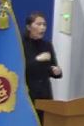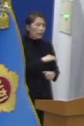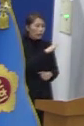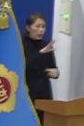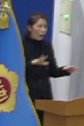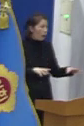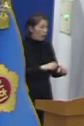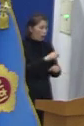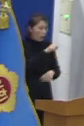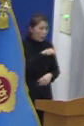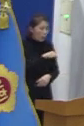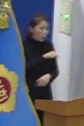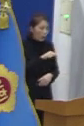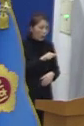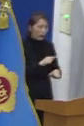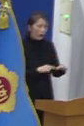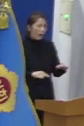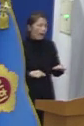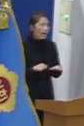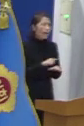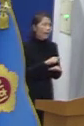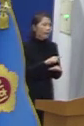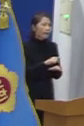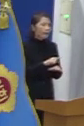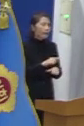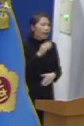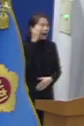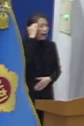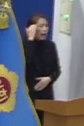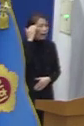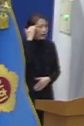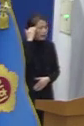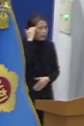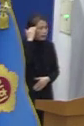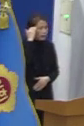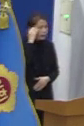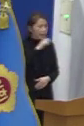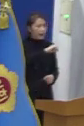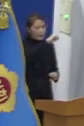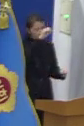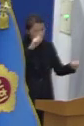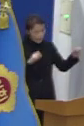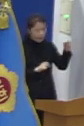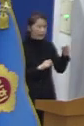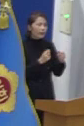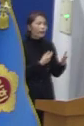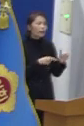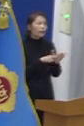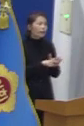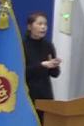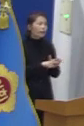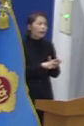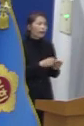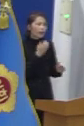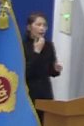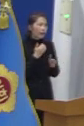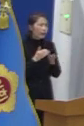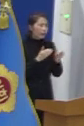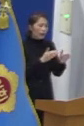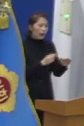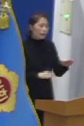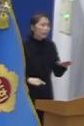복합적 위기 상황을 돌파하고 거꾸로 가는 대한민국의 시계를 되돌리기 위해 경기도가 앞장서